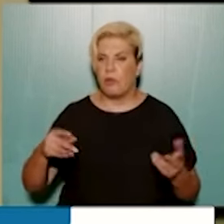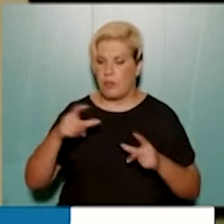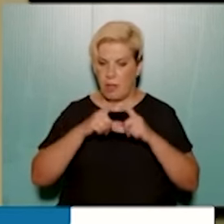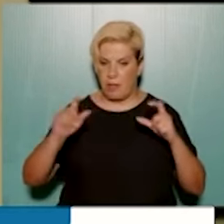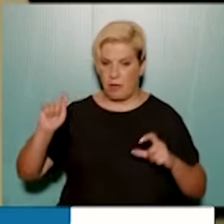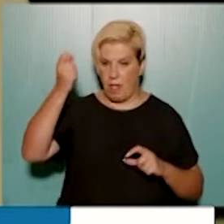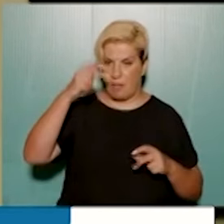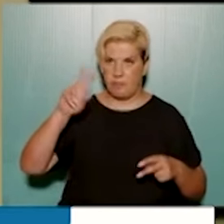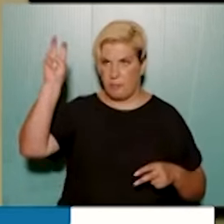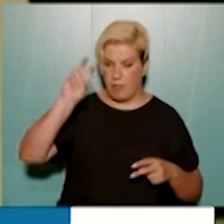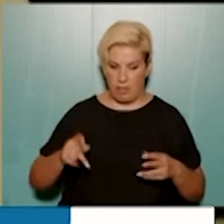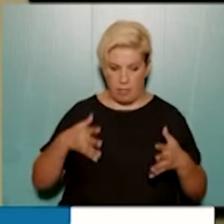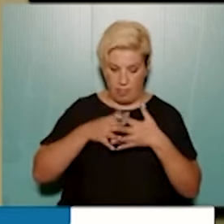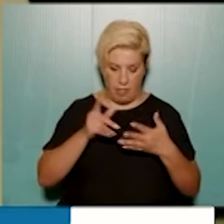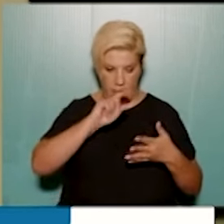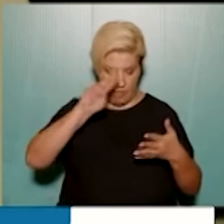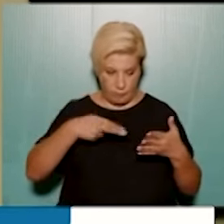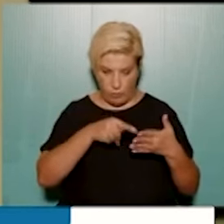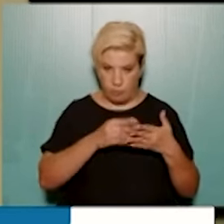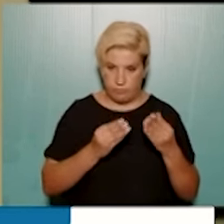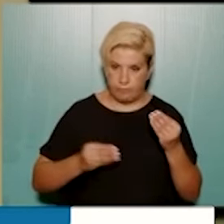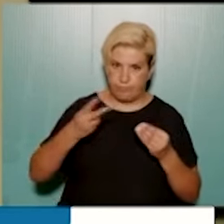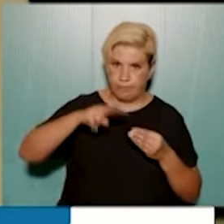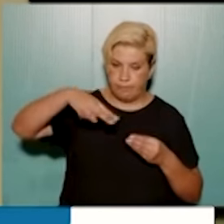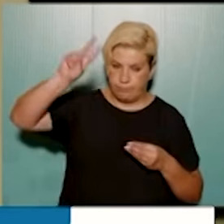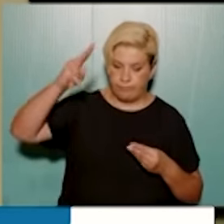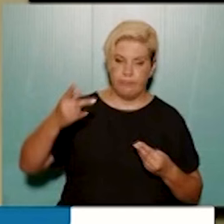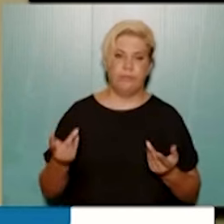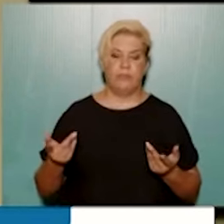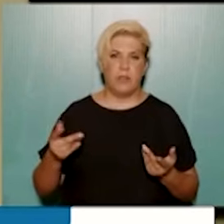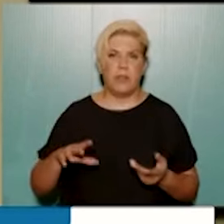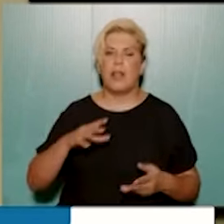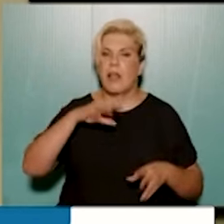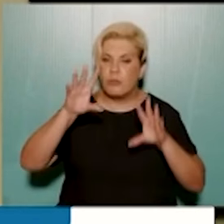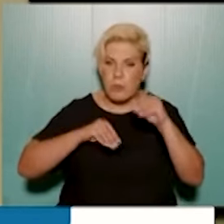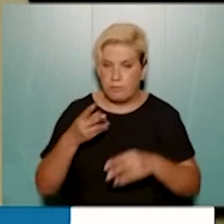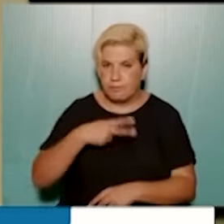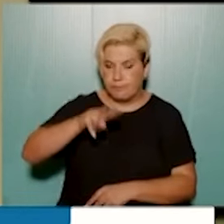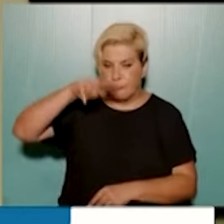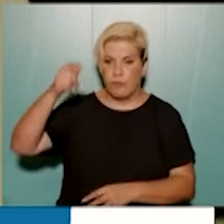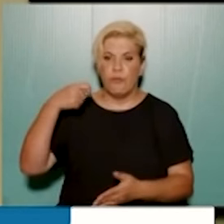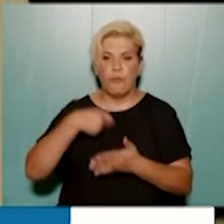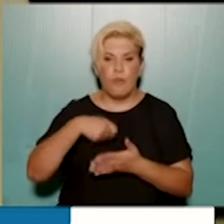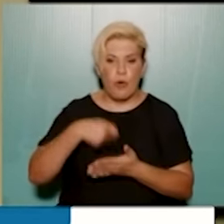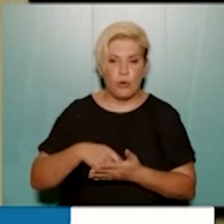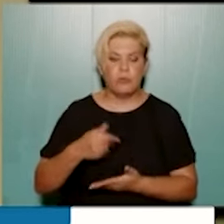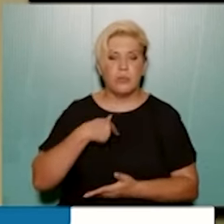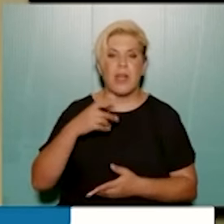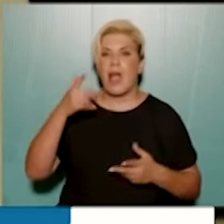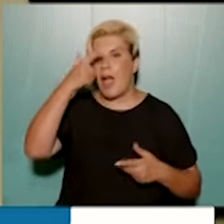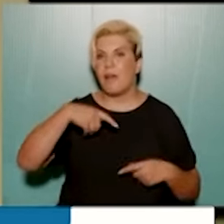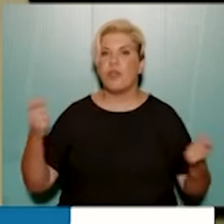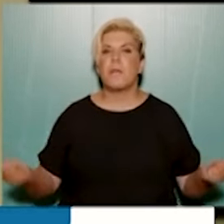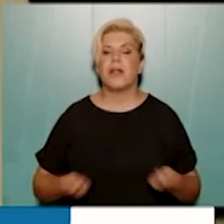του ρεύματος εκατοντάδων ευρώ, τις αυξήσεις σε βασικά είδη πλατιάς λαϊκής κατανάλωσης, το φόρο ειδικά σε εμάς τους